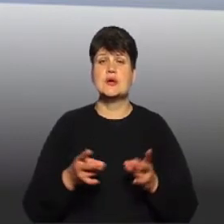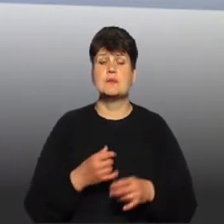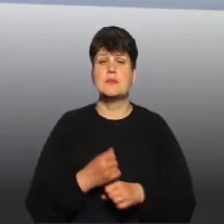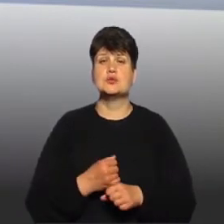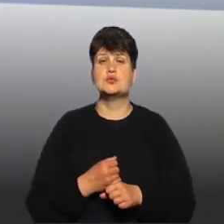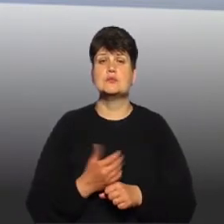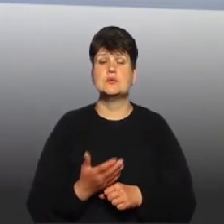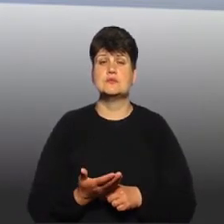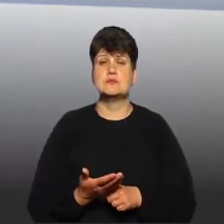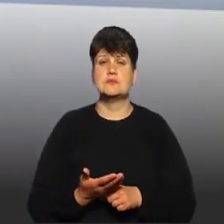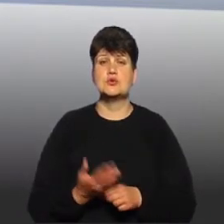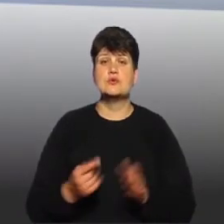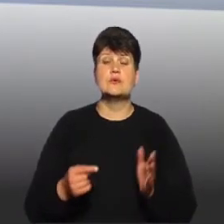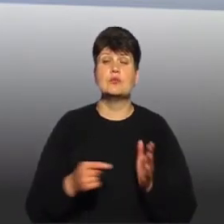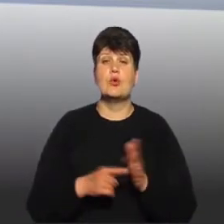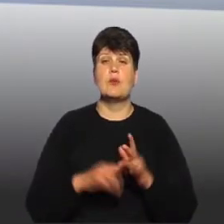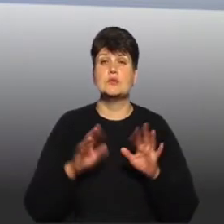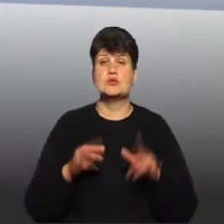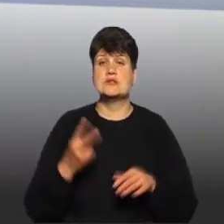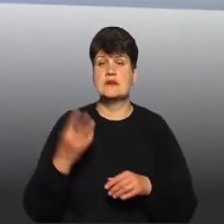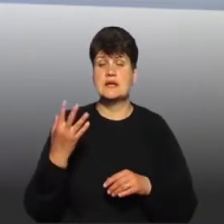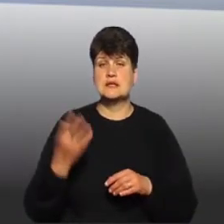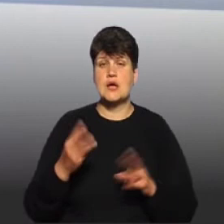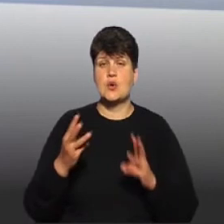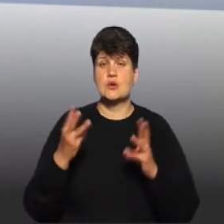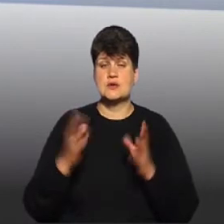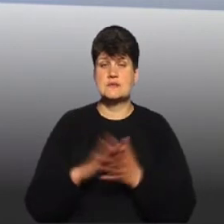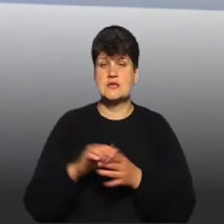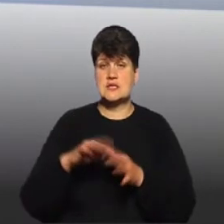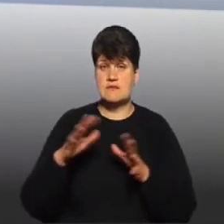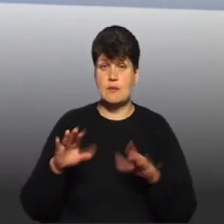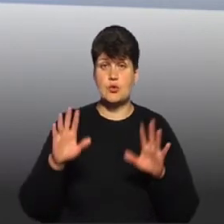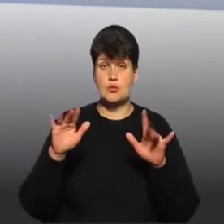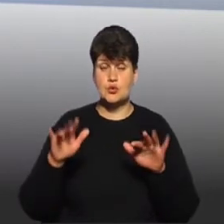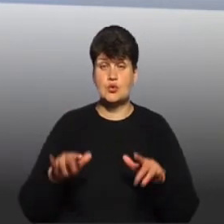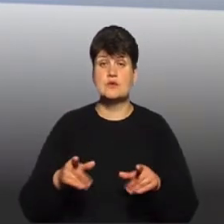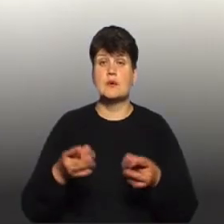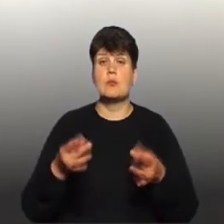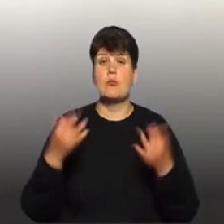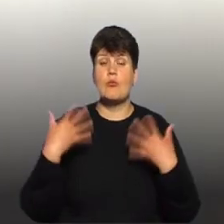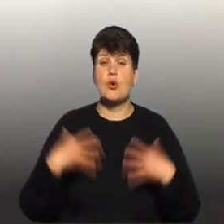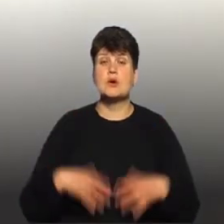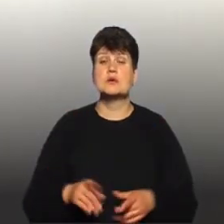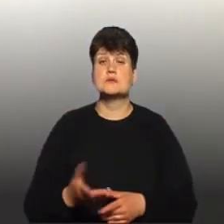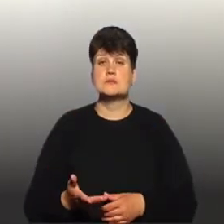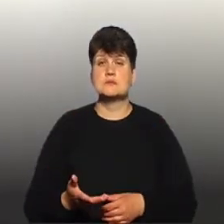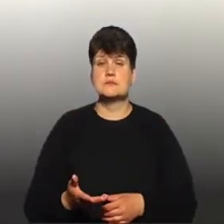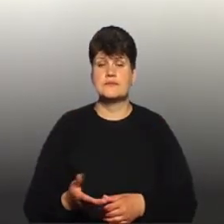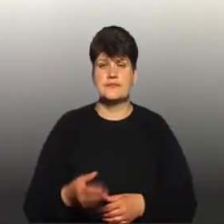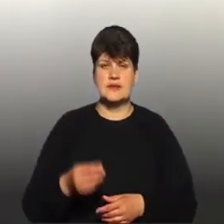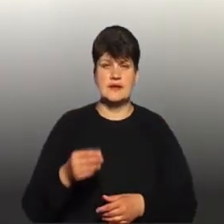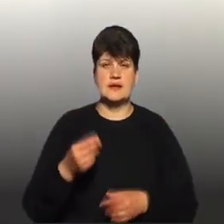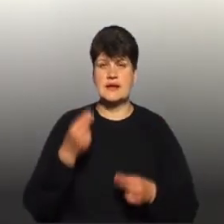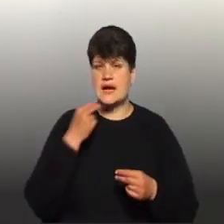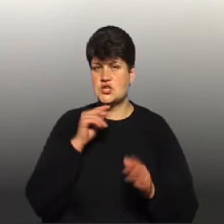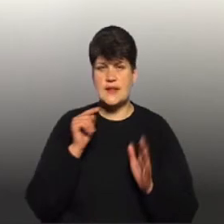От якщо у вас там два дні біля вас огоріли сміттєзвалище, потім пішов дощ, ви от промокли. Ну, краще, звичайно, не попадати в таку